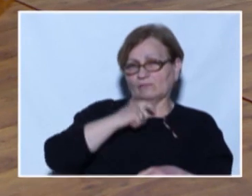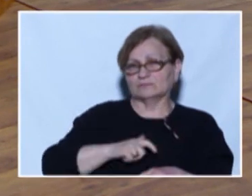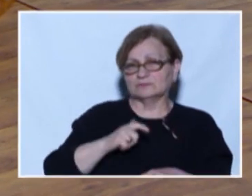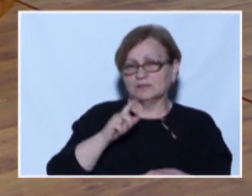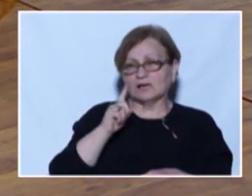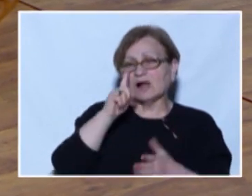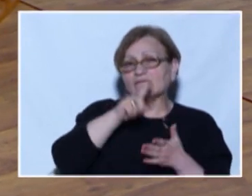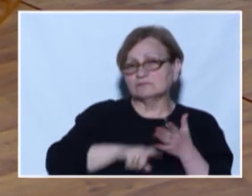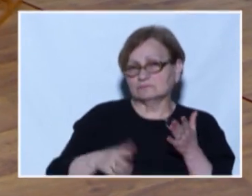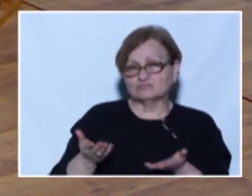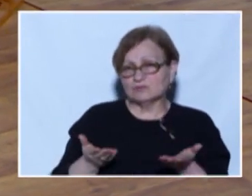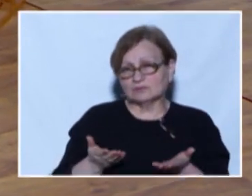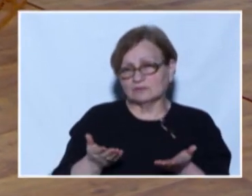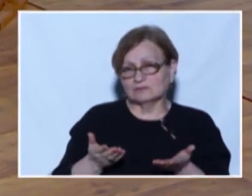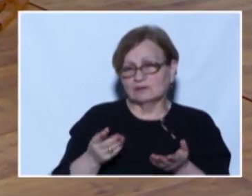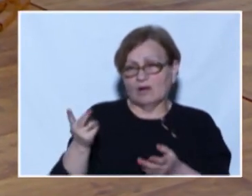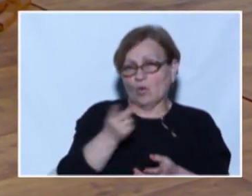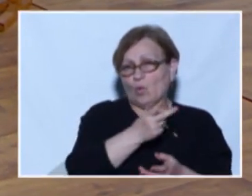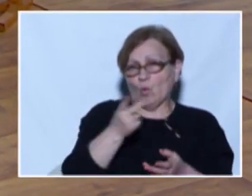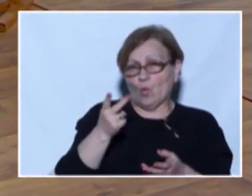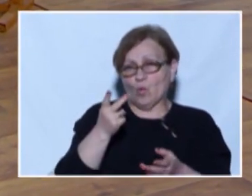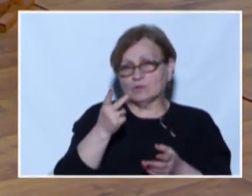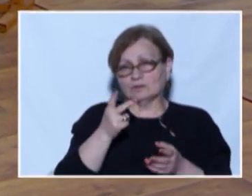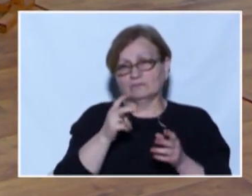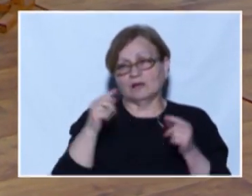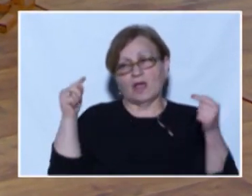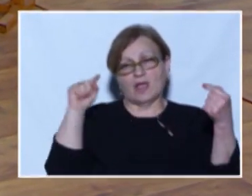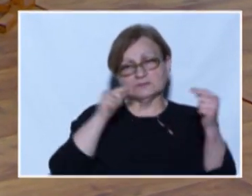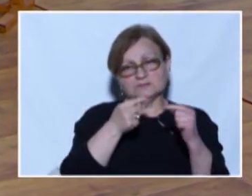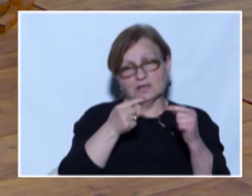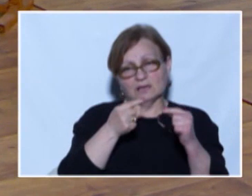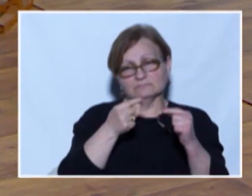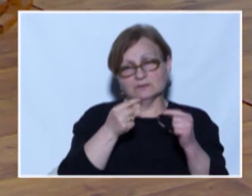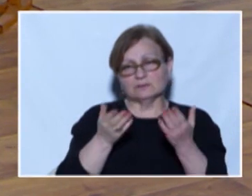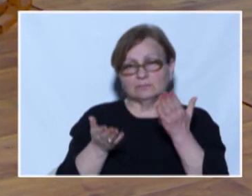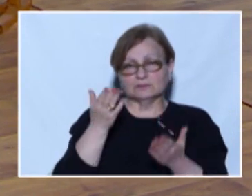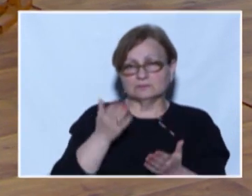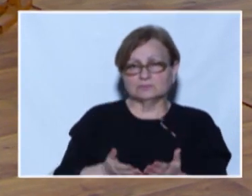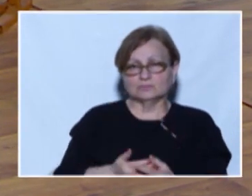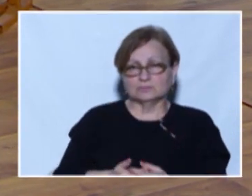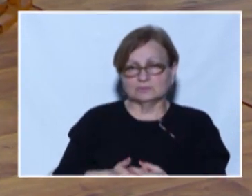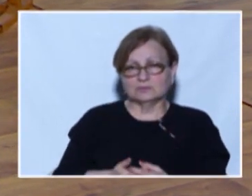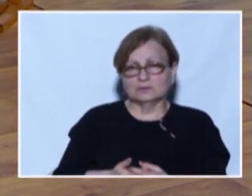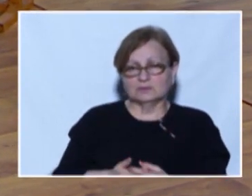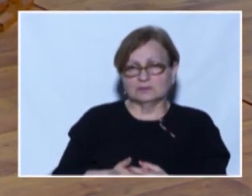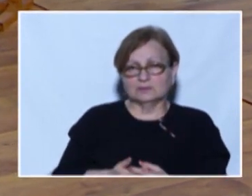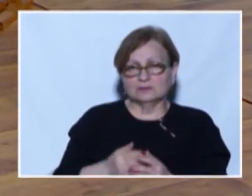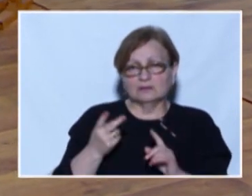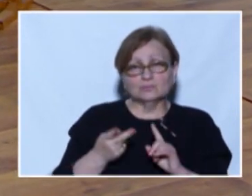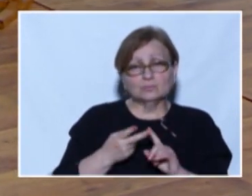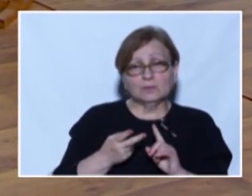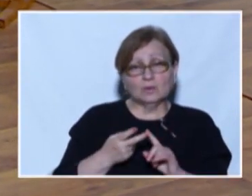რისი გვჯერა ჩვენ, რომ ეს ორი ცნება ეწინააღმდეგება ერთმანეთს, თუ მეორე რაღაცის